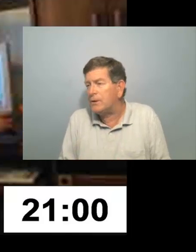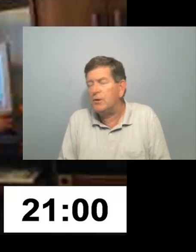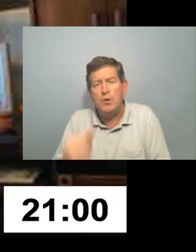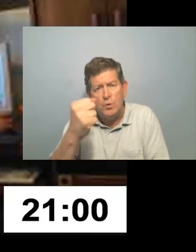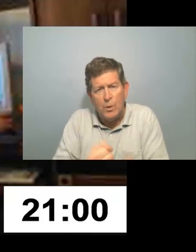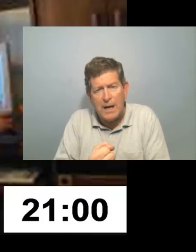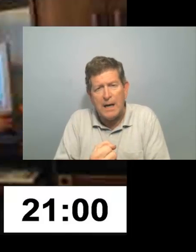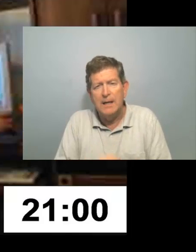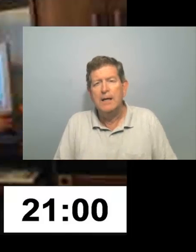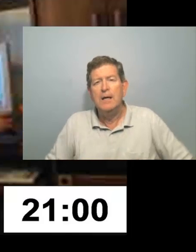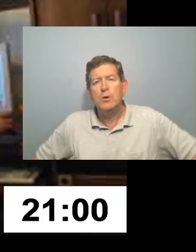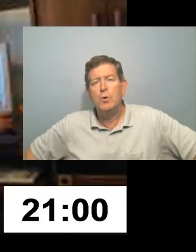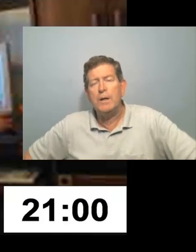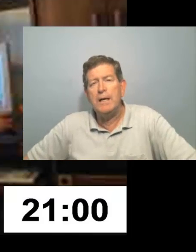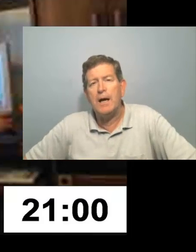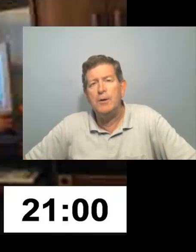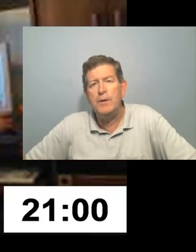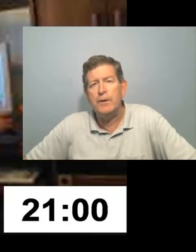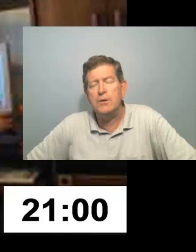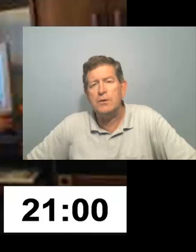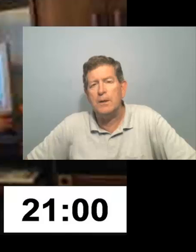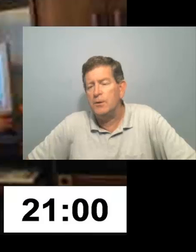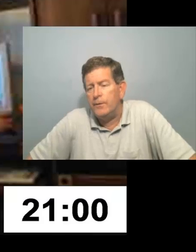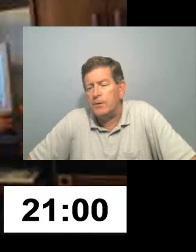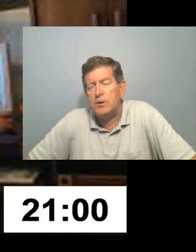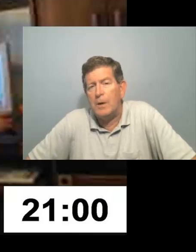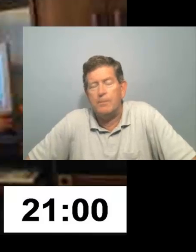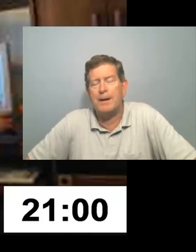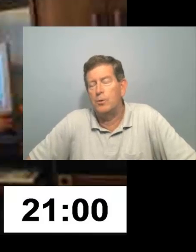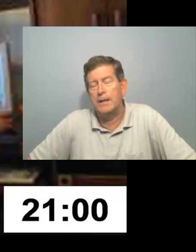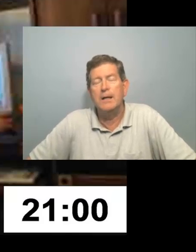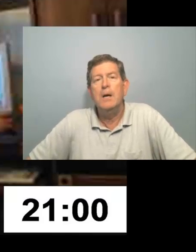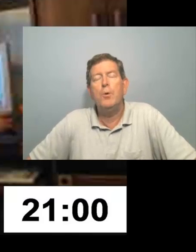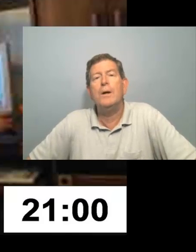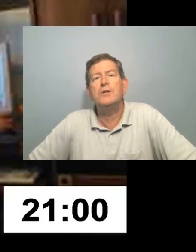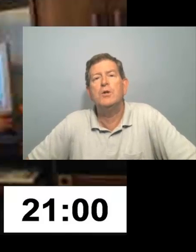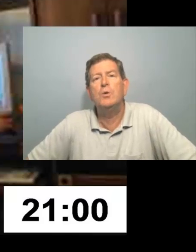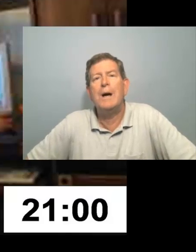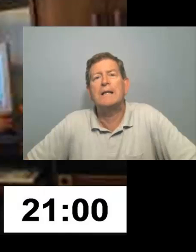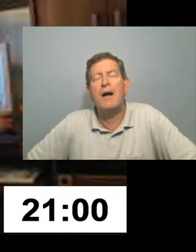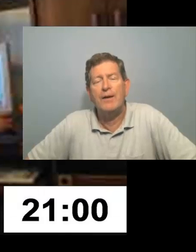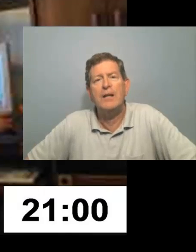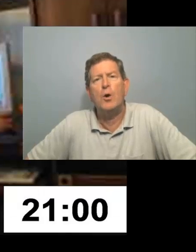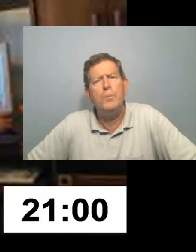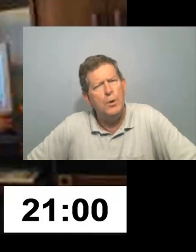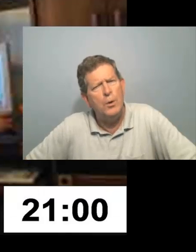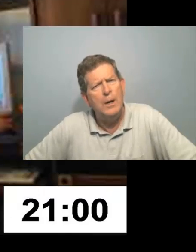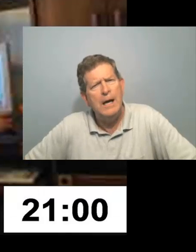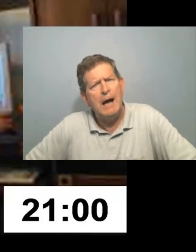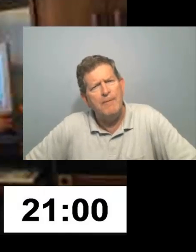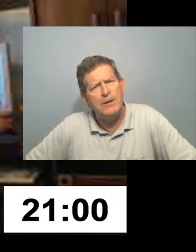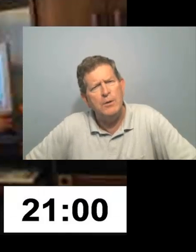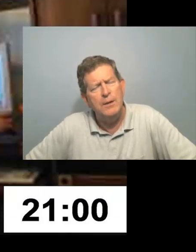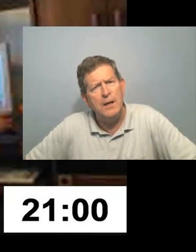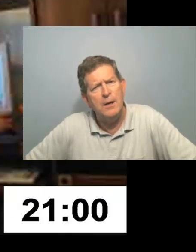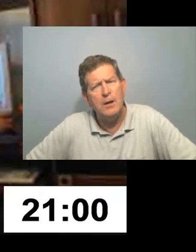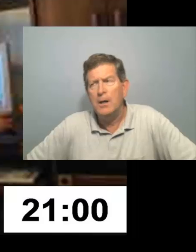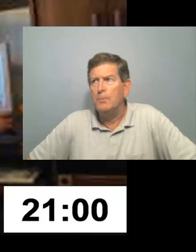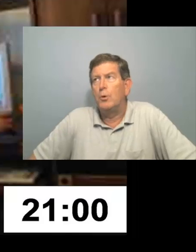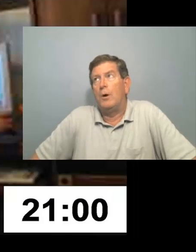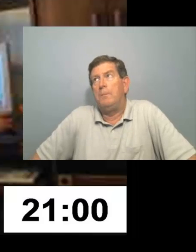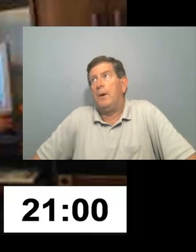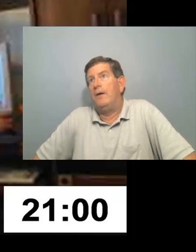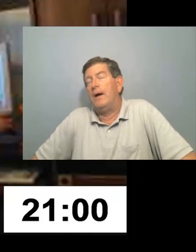soir. Pourquoi est-ce que tu dois courir à 9h du soir, pas courir. Pourquoi est-ce que tu dois travailler dans le bureau à